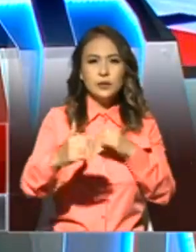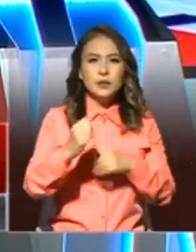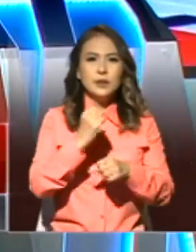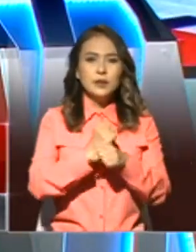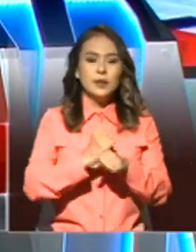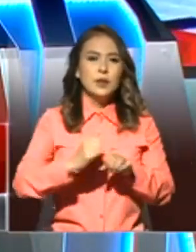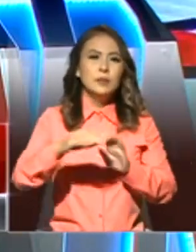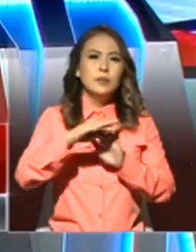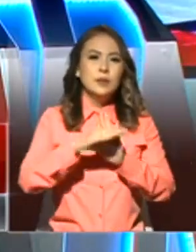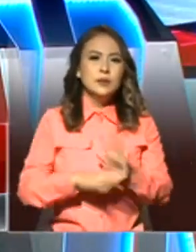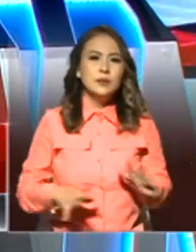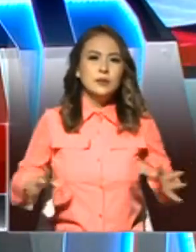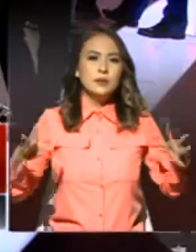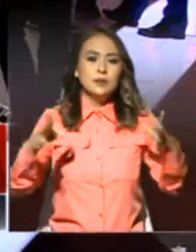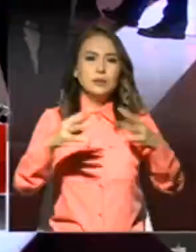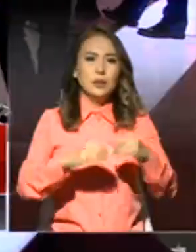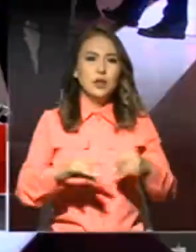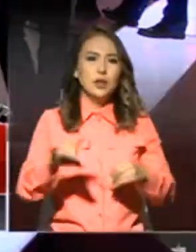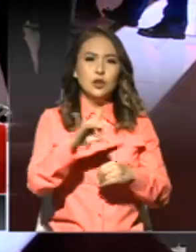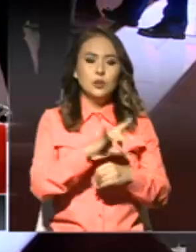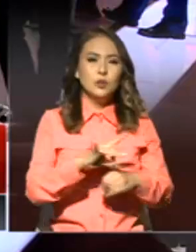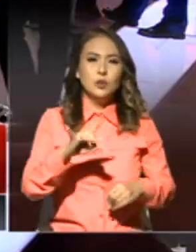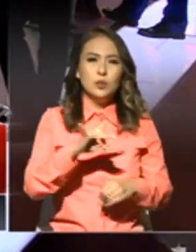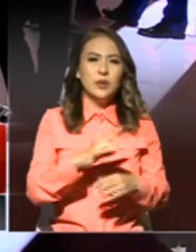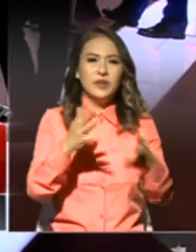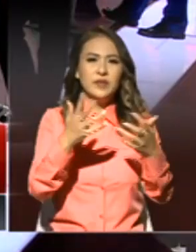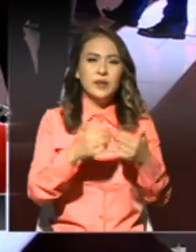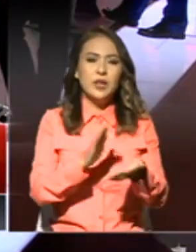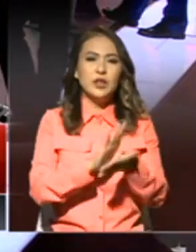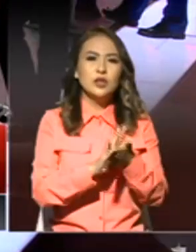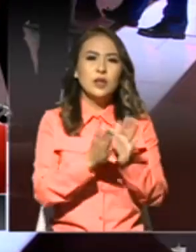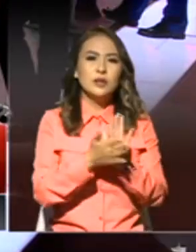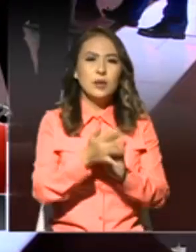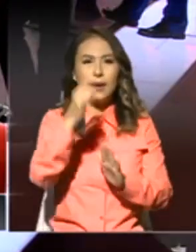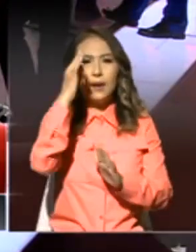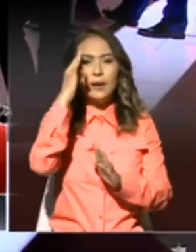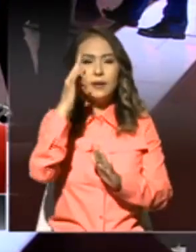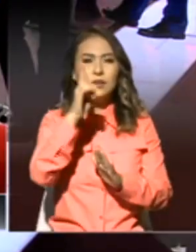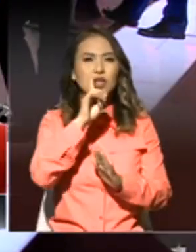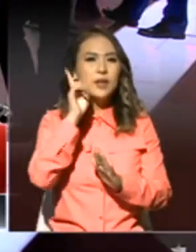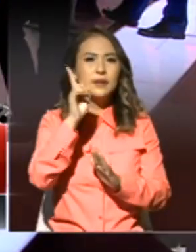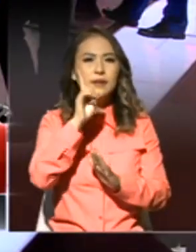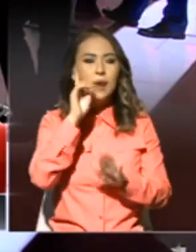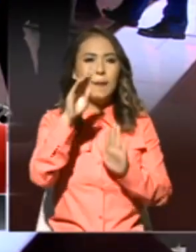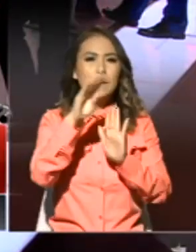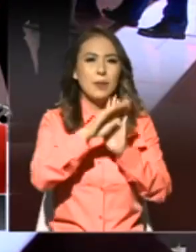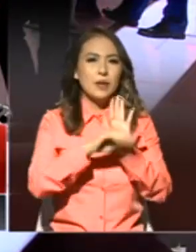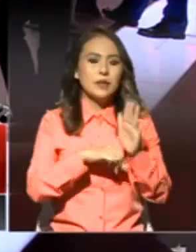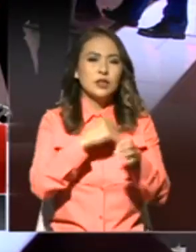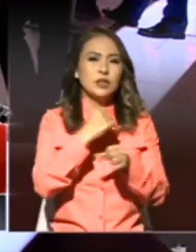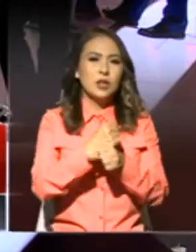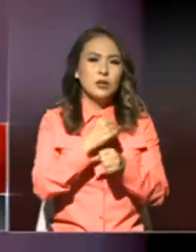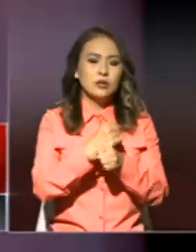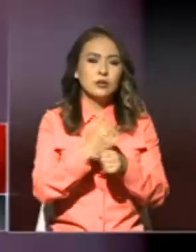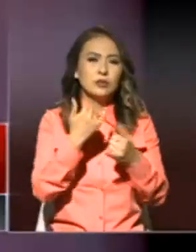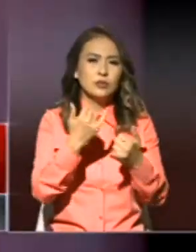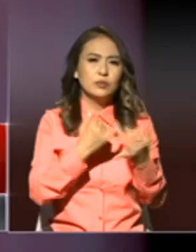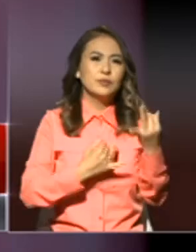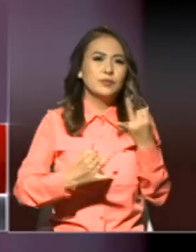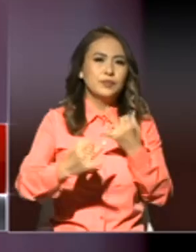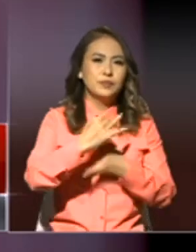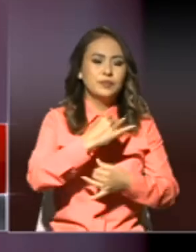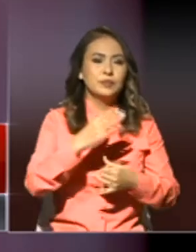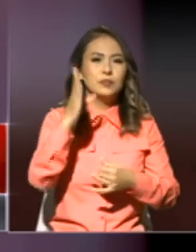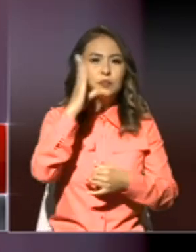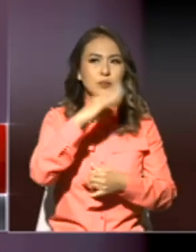отқан бағдарламаны біріктіріп, республикалық деңгейде осындай шарттармен жастарға бағдарлама жасау қызу талқылауда қазір ол жүріп жатыр. Жақын арада нәтижесін